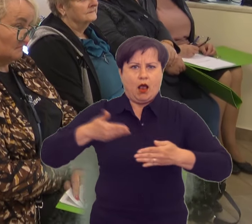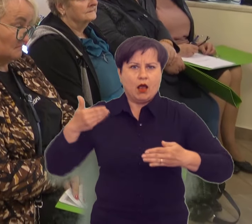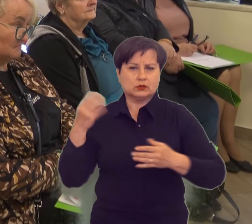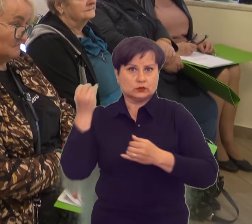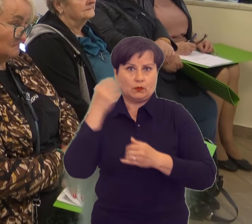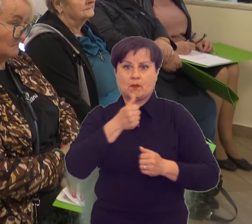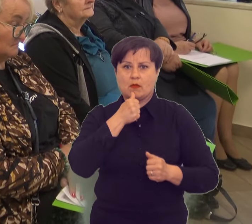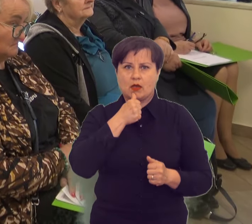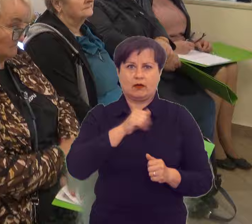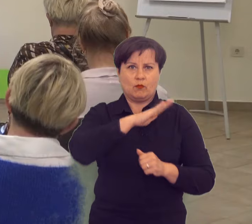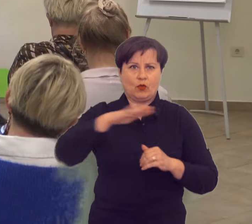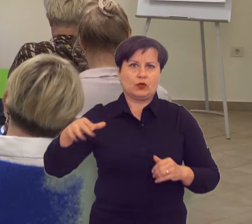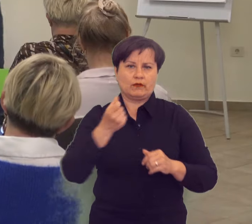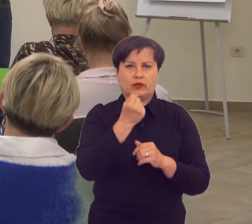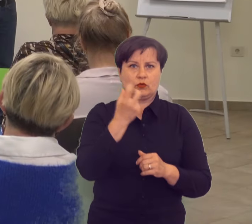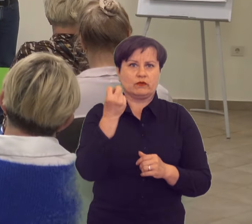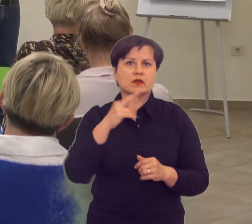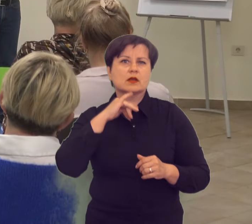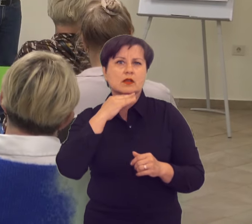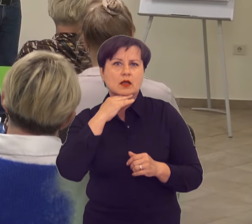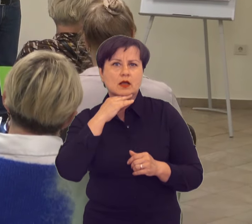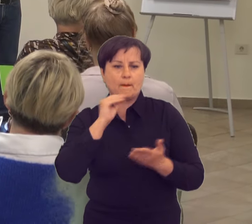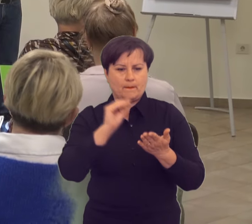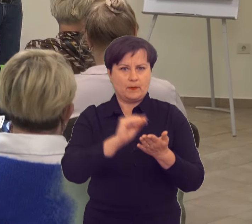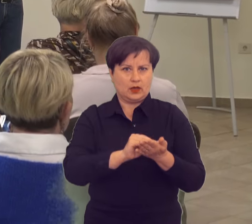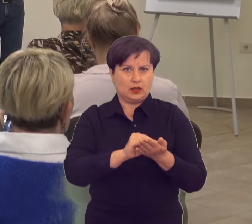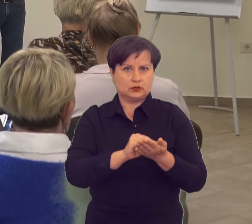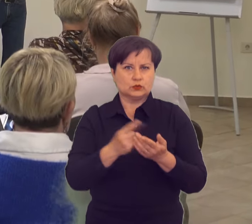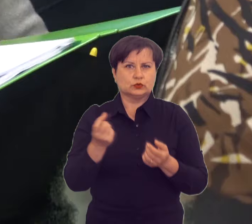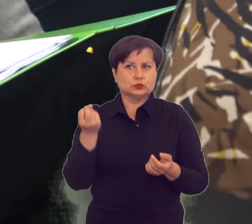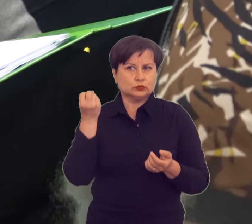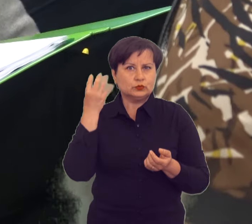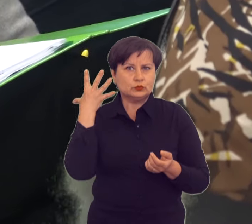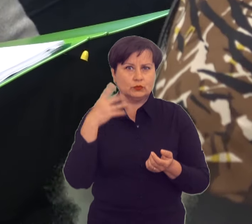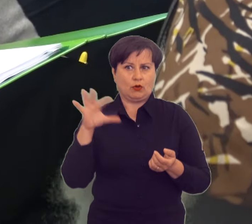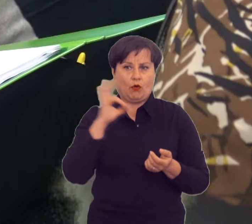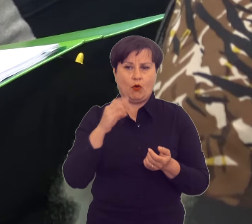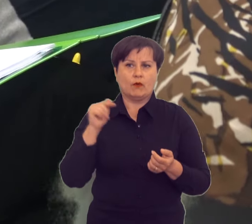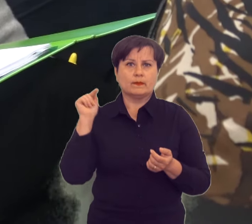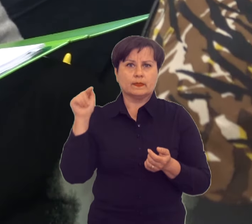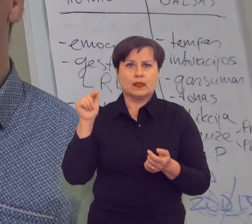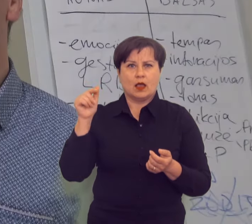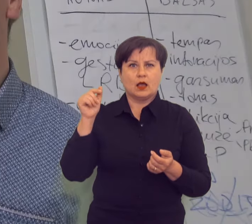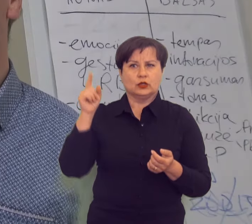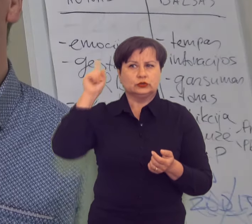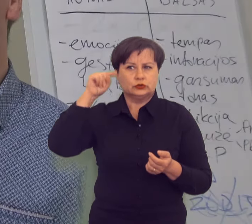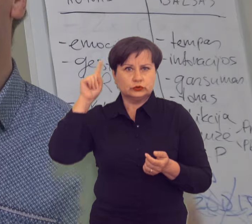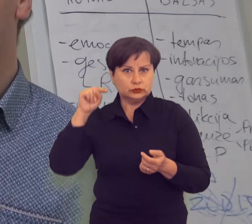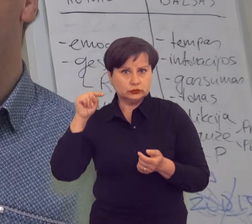anksčiau. Jeigu mokinys, pavyzdžiui, 11-12 klasėje suvokia, kad pažymys priklauso ne vien tik tai nuo jo žinių,